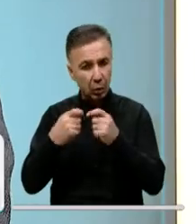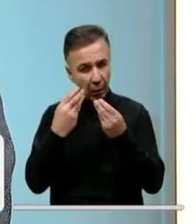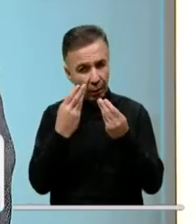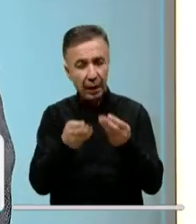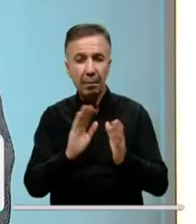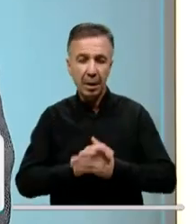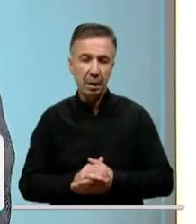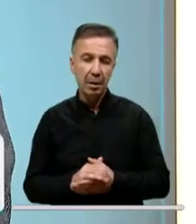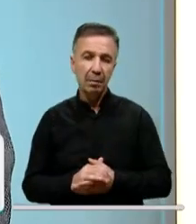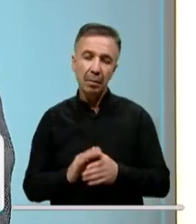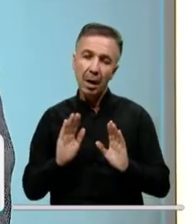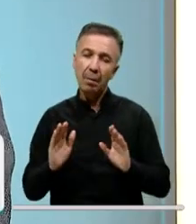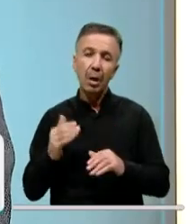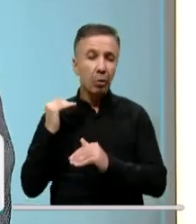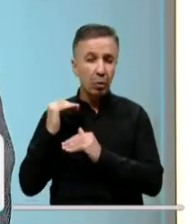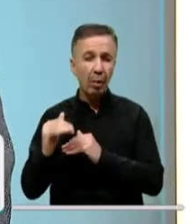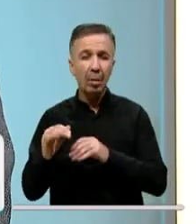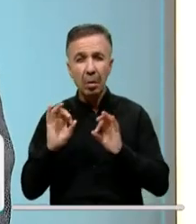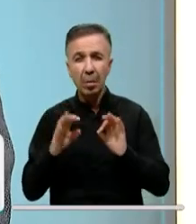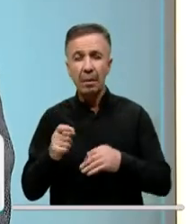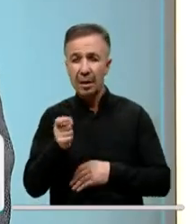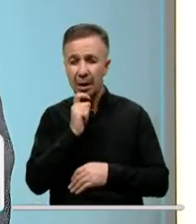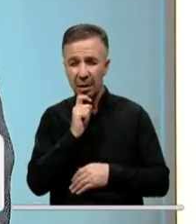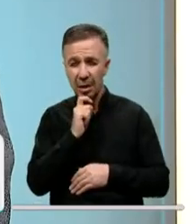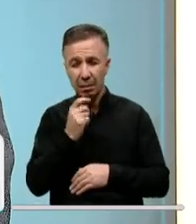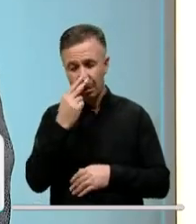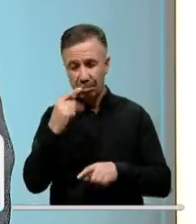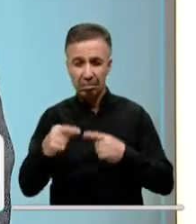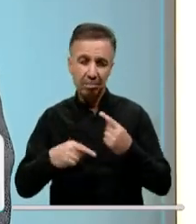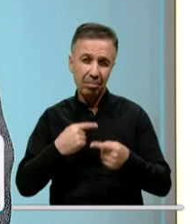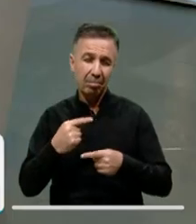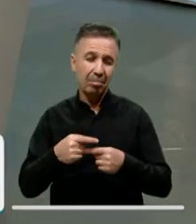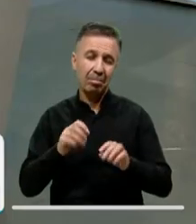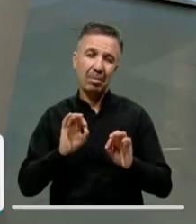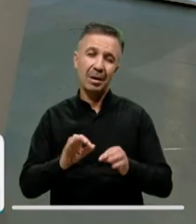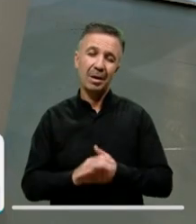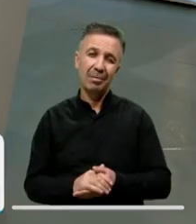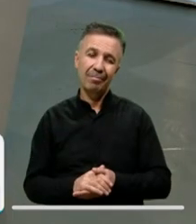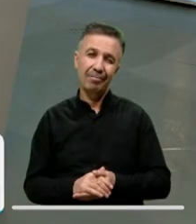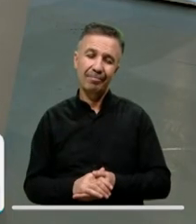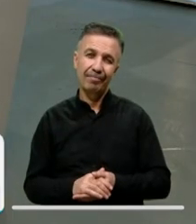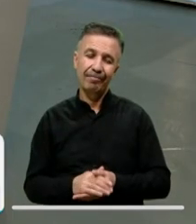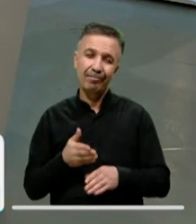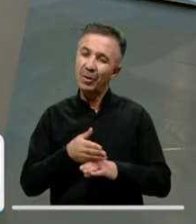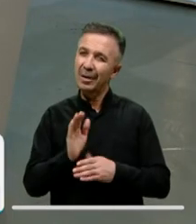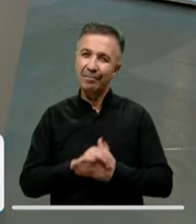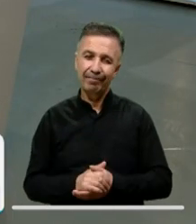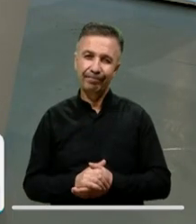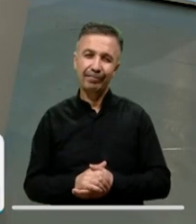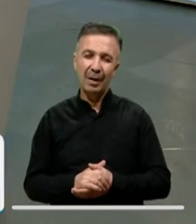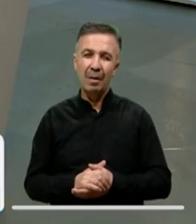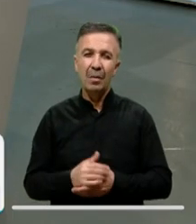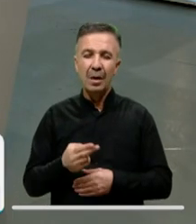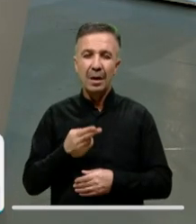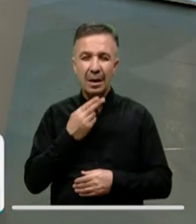yanlış. Ama toplumda bu konuda yanlış bir örf oluşmaya başladı. Altını çiziyorum. Bu yanlış